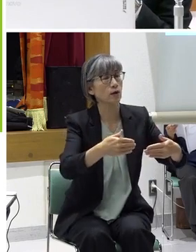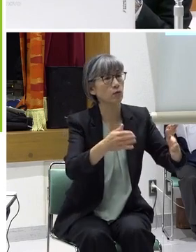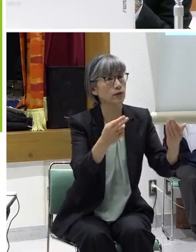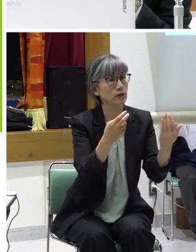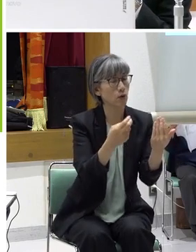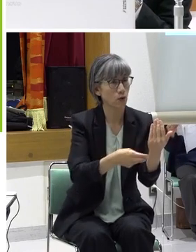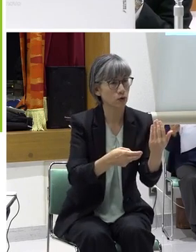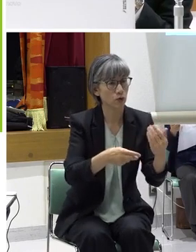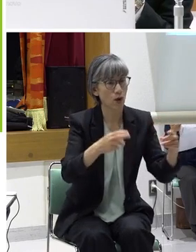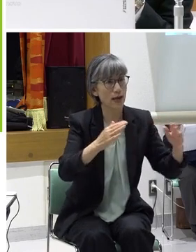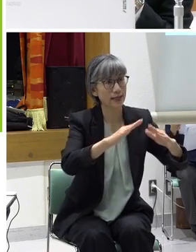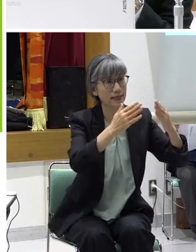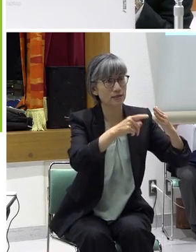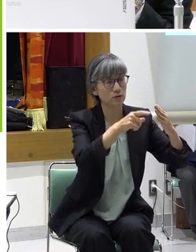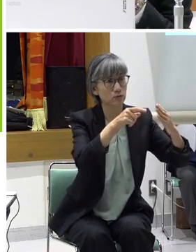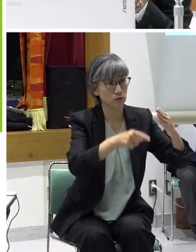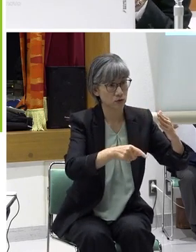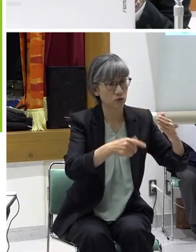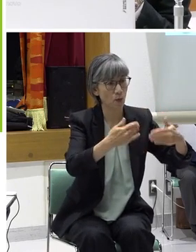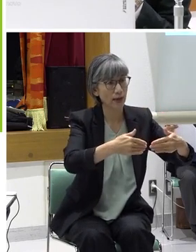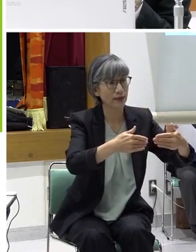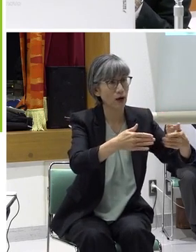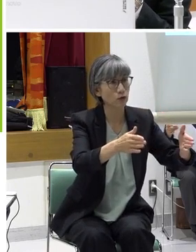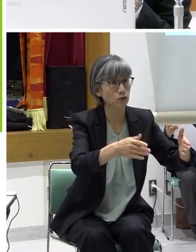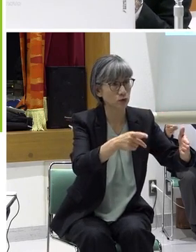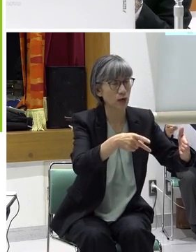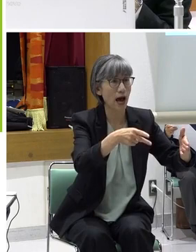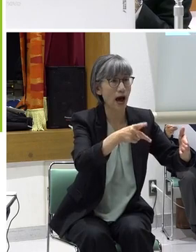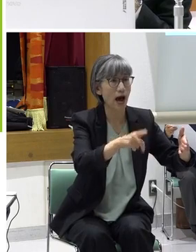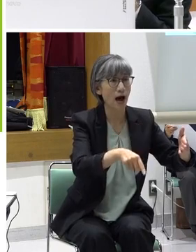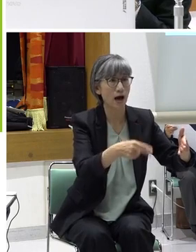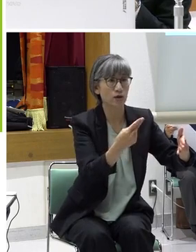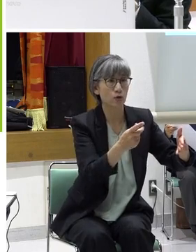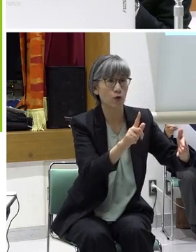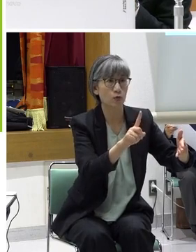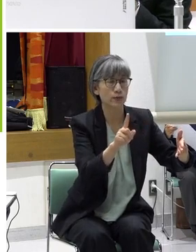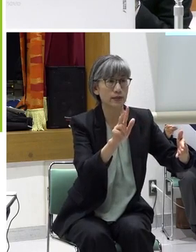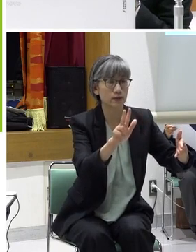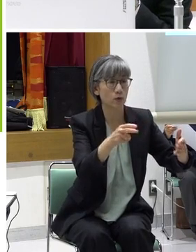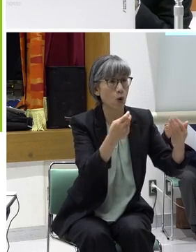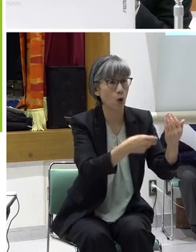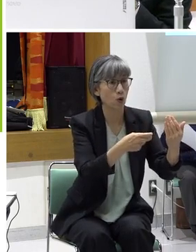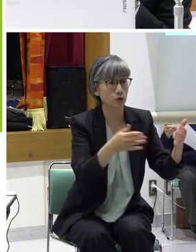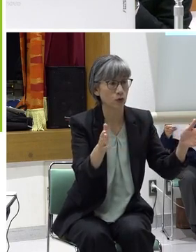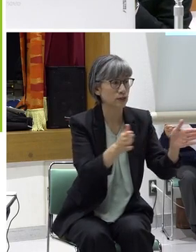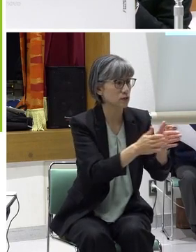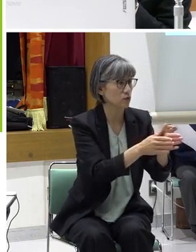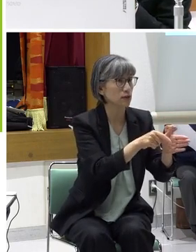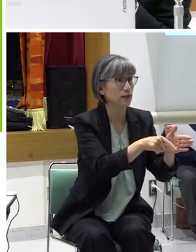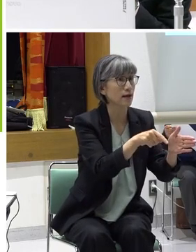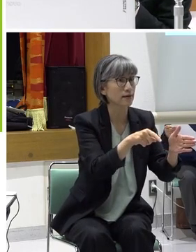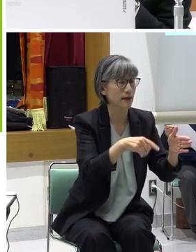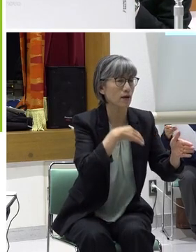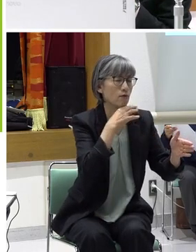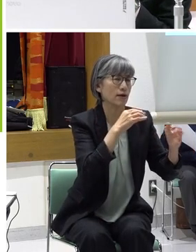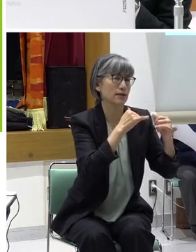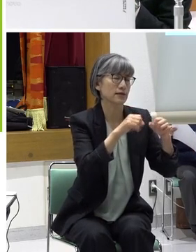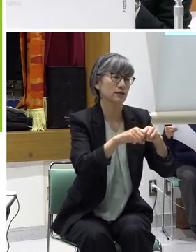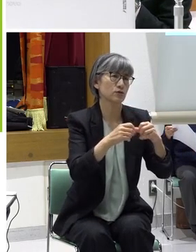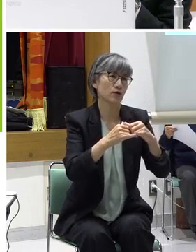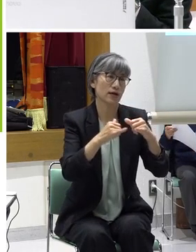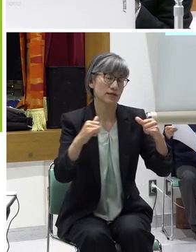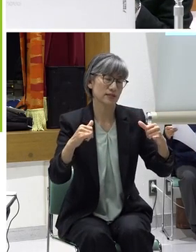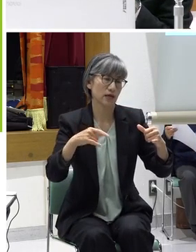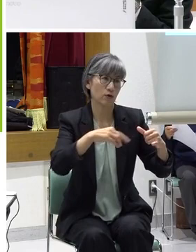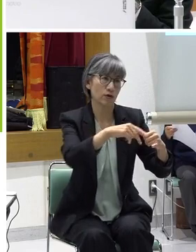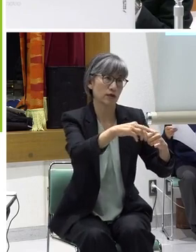物のバリアフリー化を促進するハートビル法と統合し、高齢者、障害者等の移